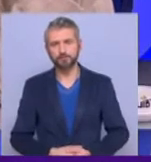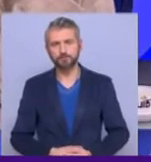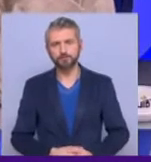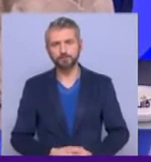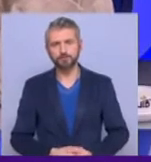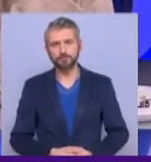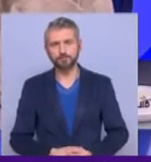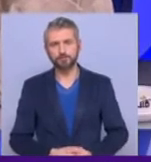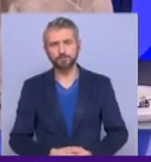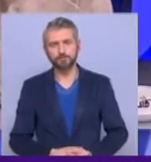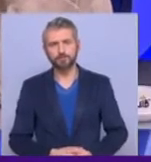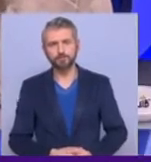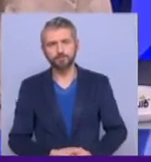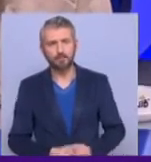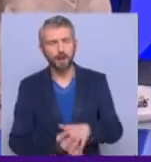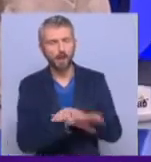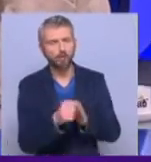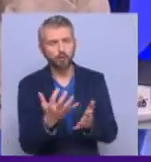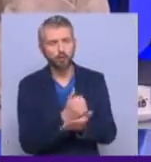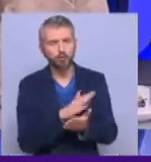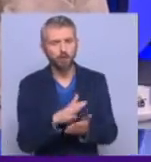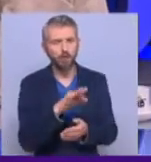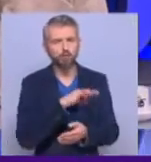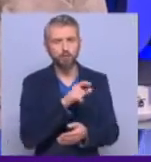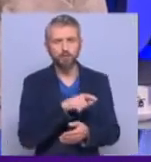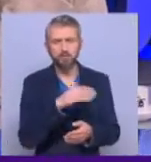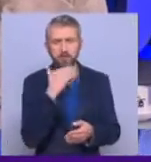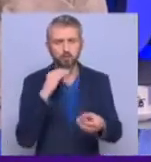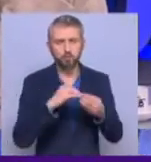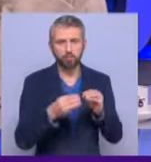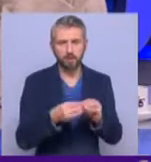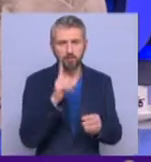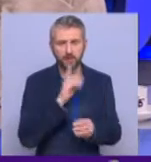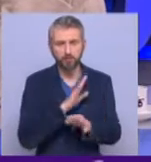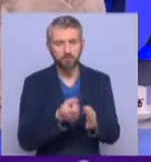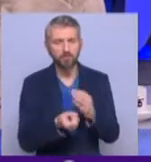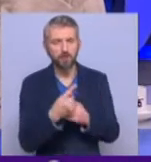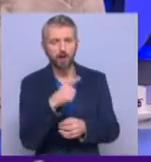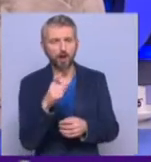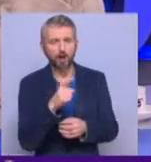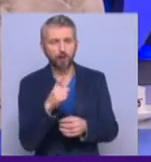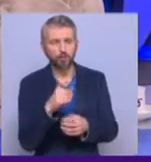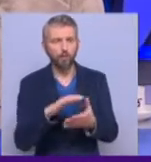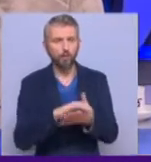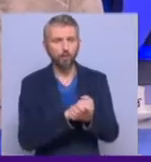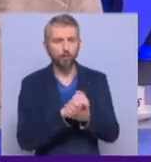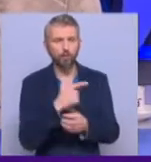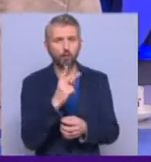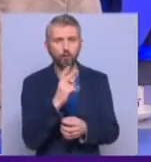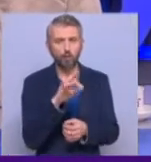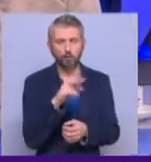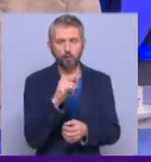порахують. Крадіжок не дуже то й виявили, але споживачам доставили дуже багато проблем і незручностей. Тому що виявилися так звані газові колгоспи, коли в будинку